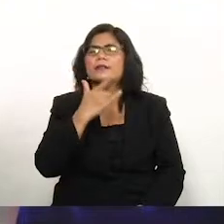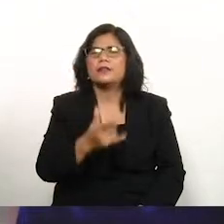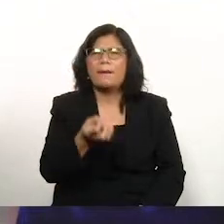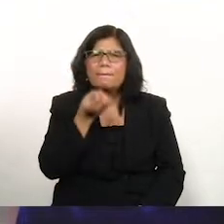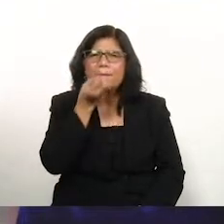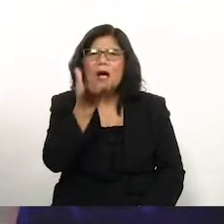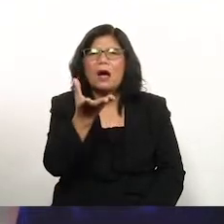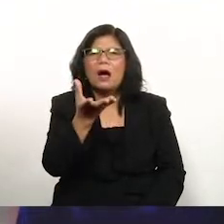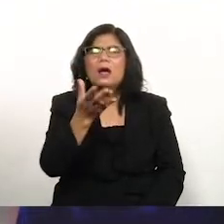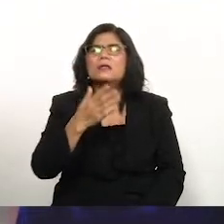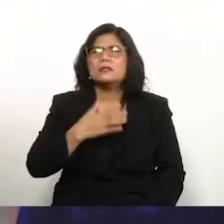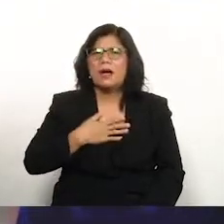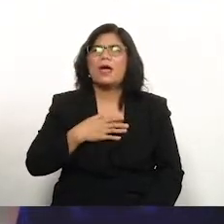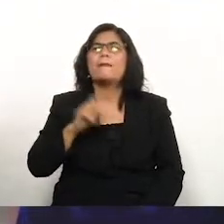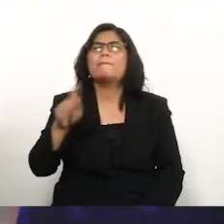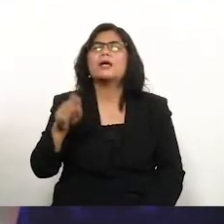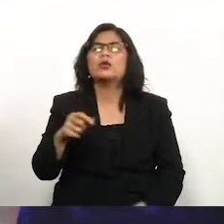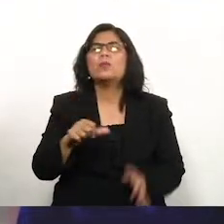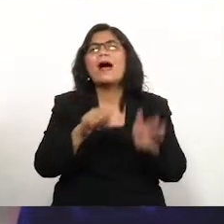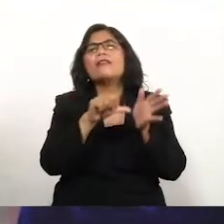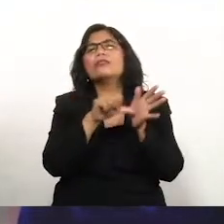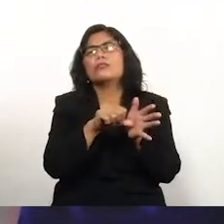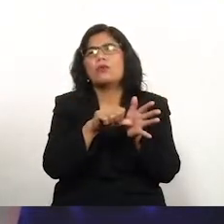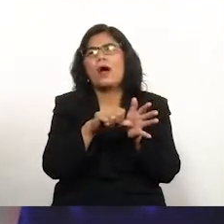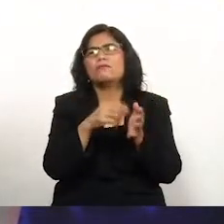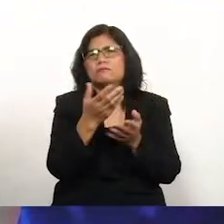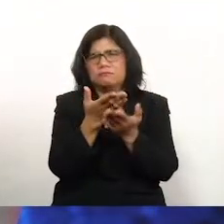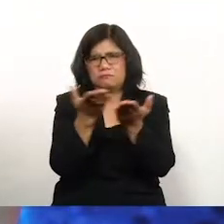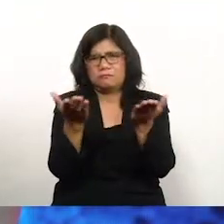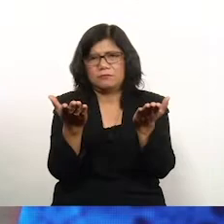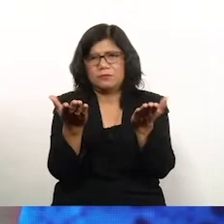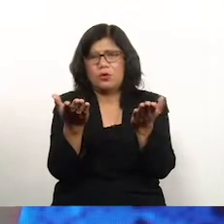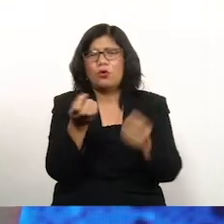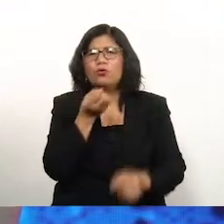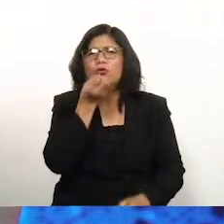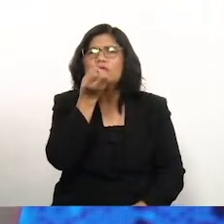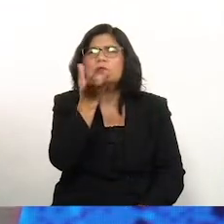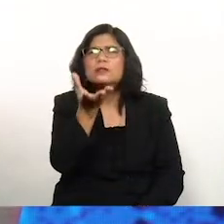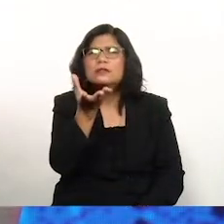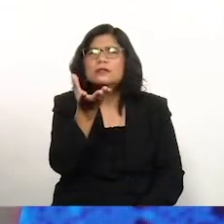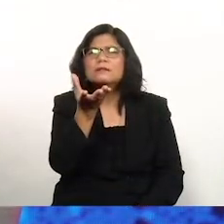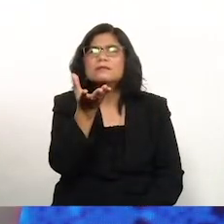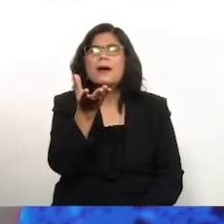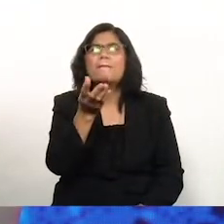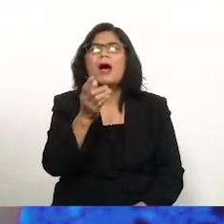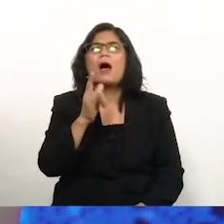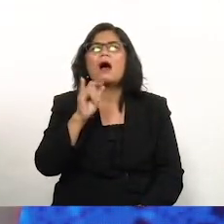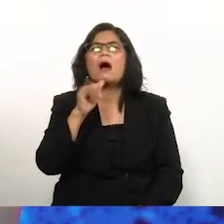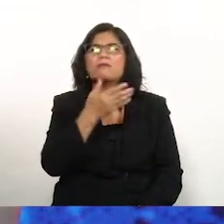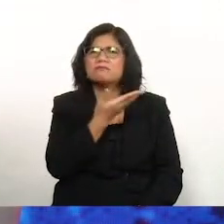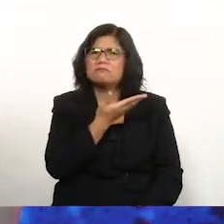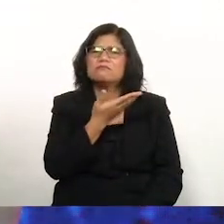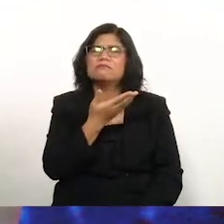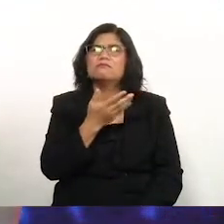Hai edit your help on Thursday The Sims hebat Hai V